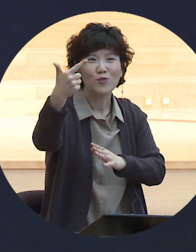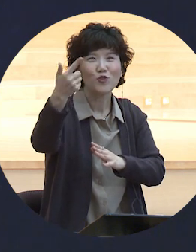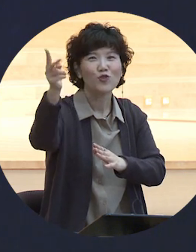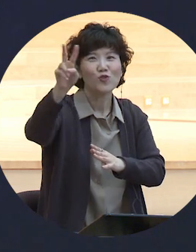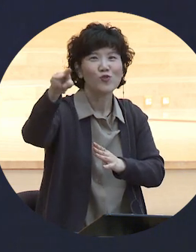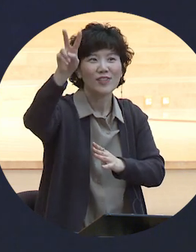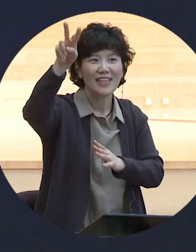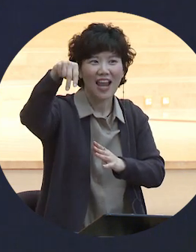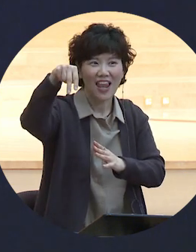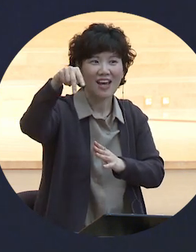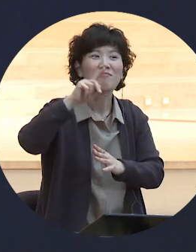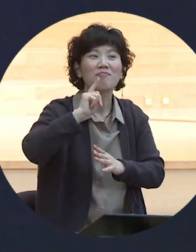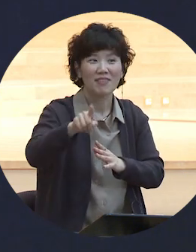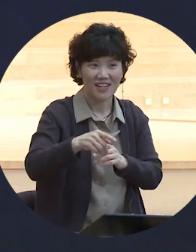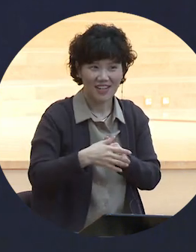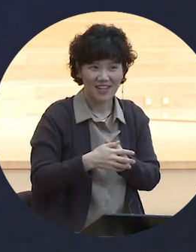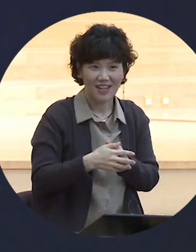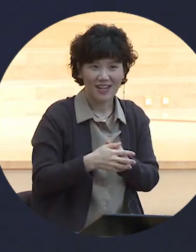7,936달러라고 나오더라고요.